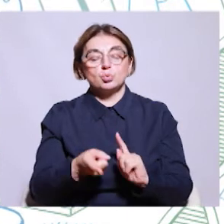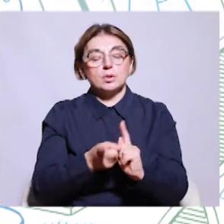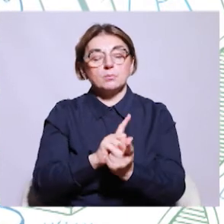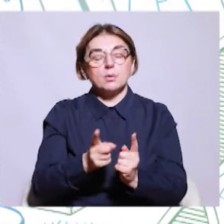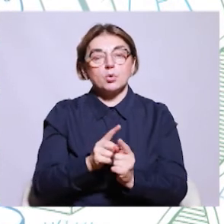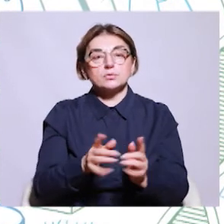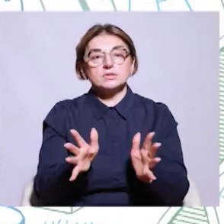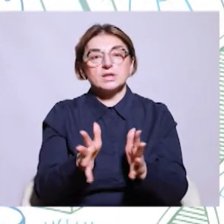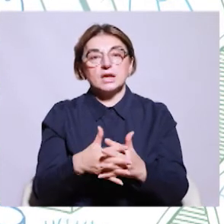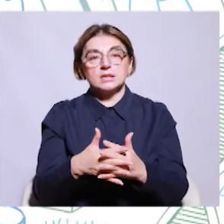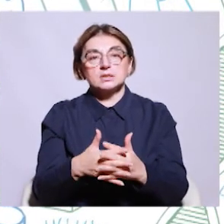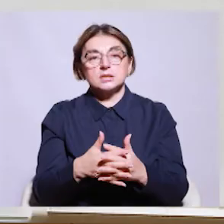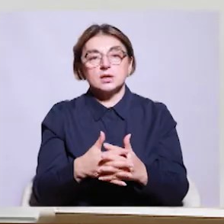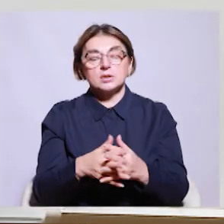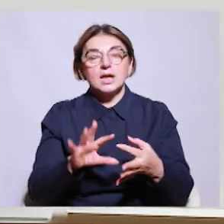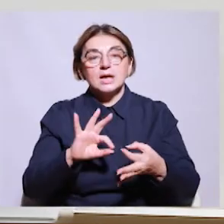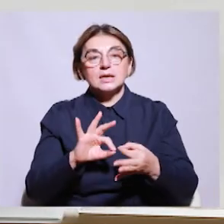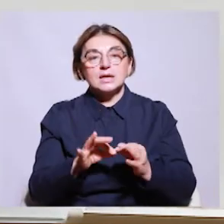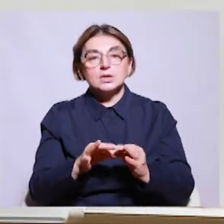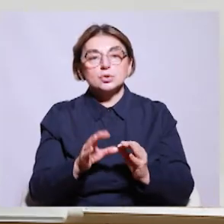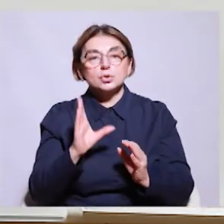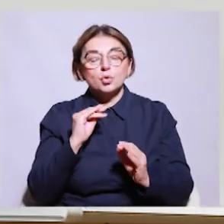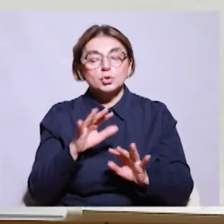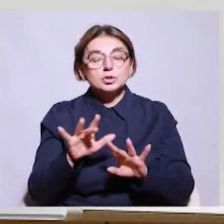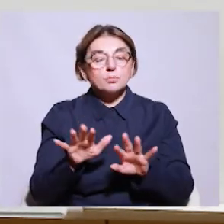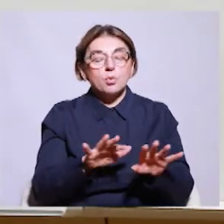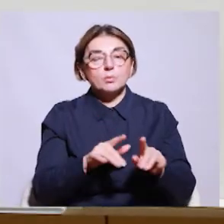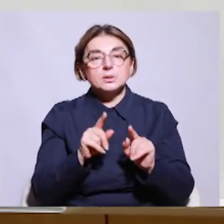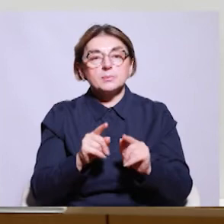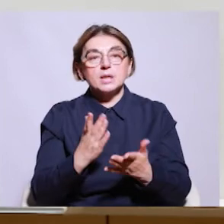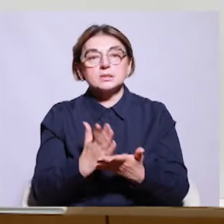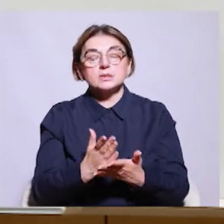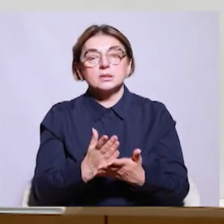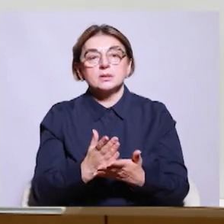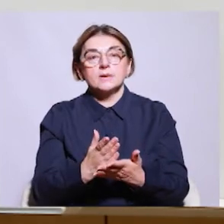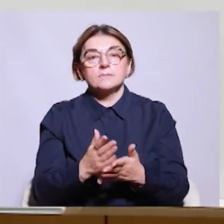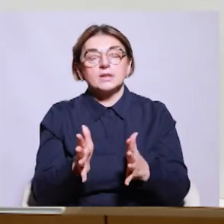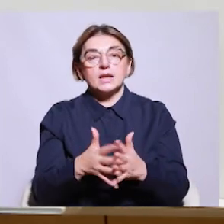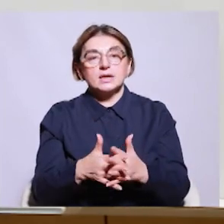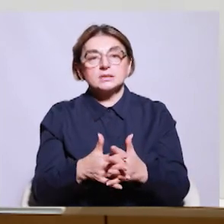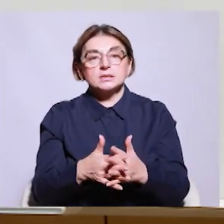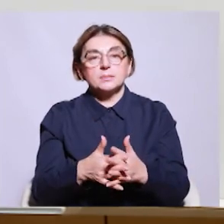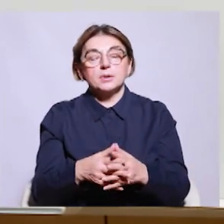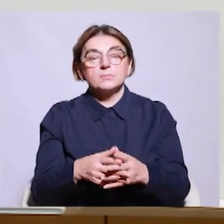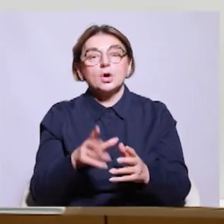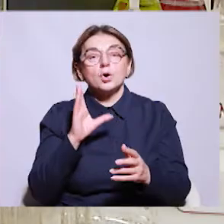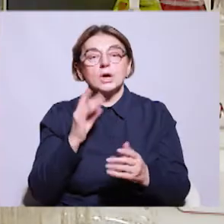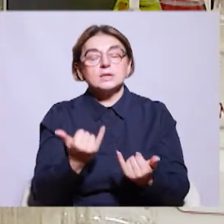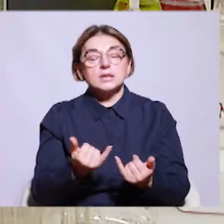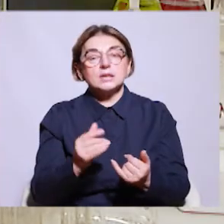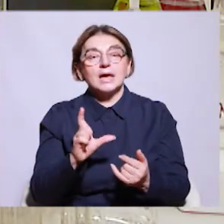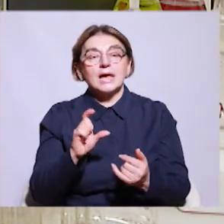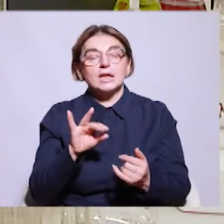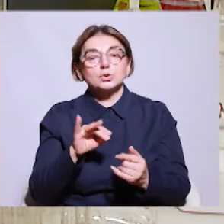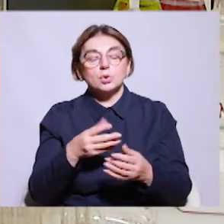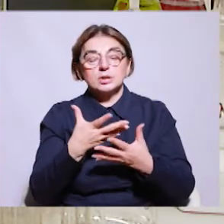მიმოცვლის რეაქციები და კერძოდ როდის მიმდინარეობს ასეთი რეაქციები. ესე იგი, ელექტროლიტის